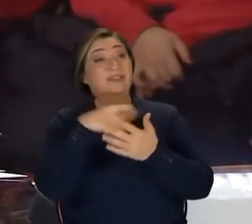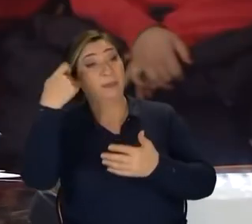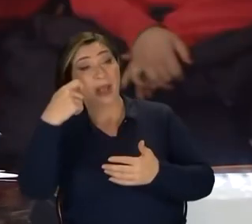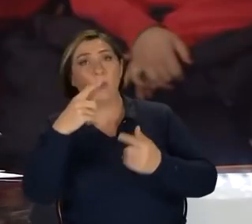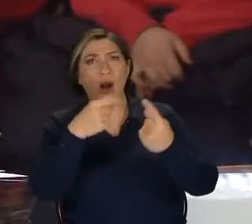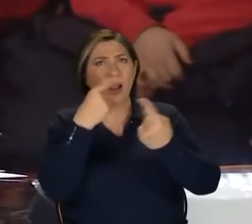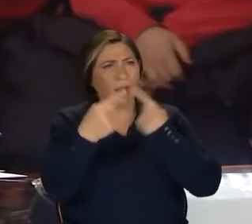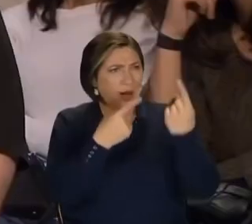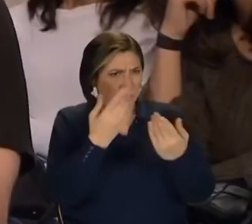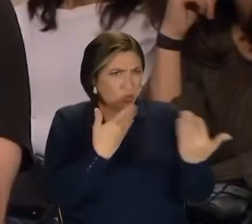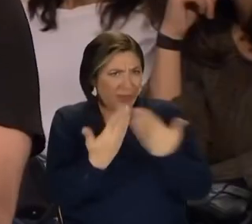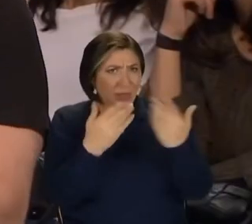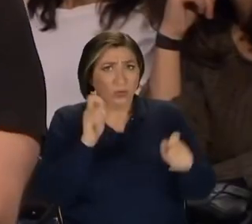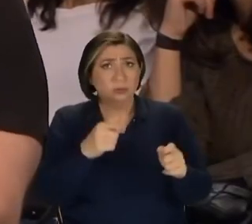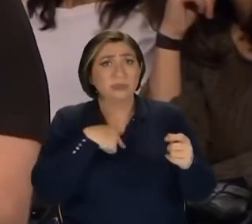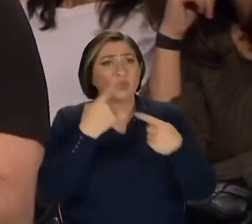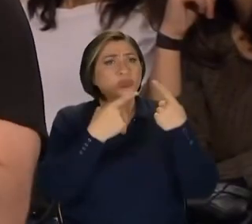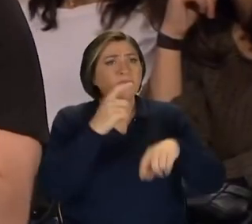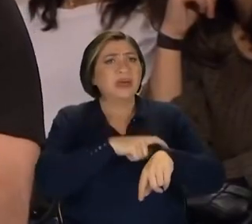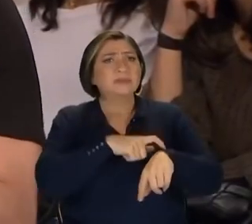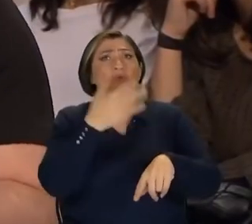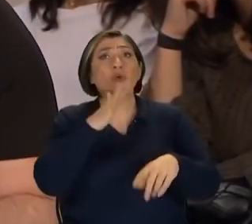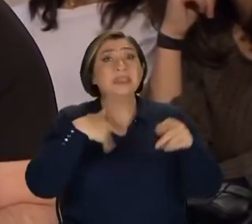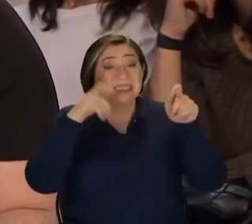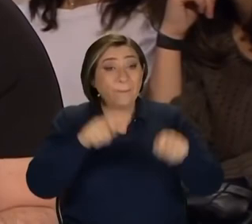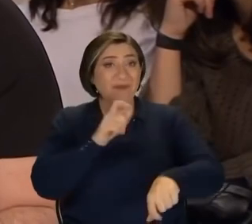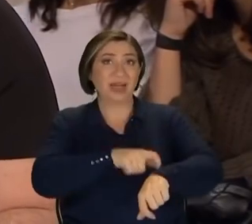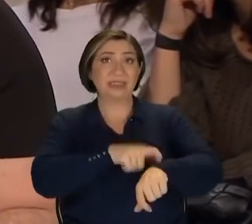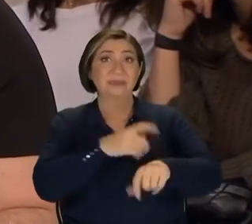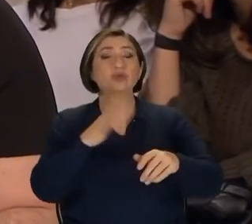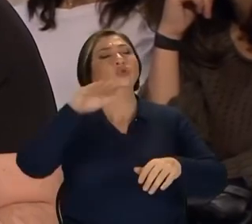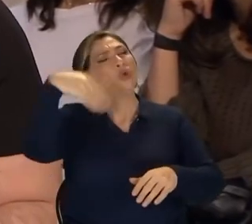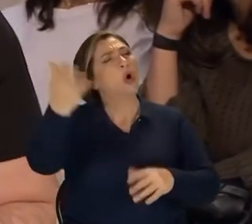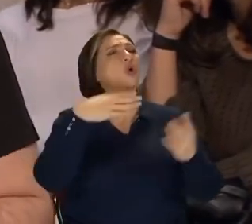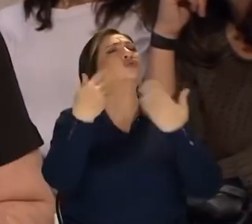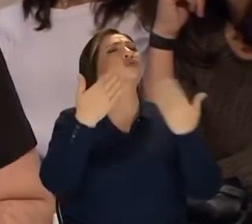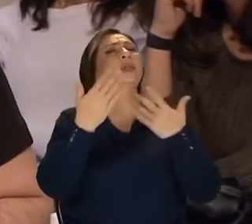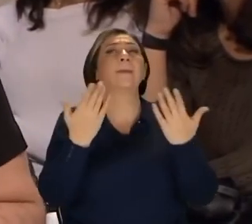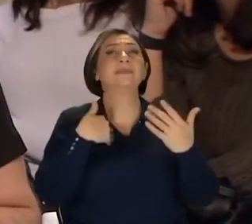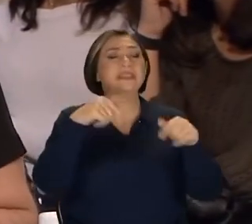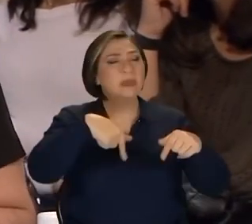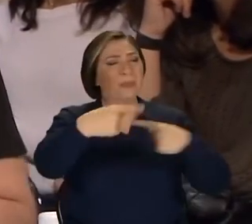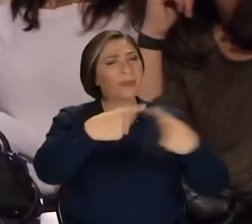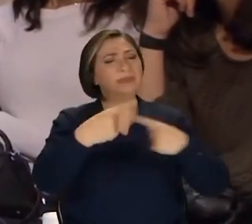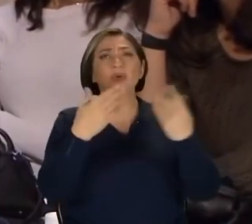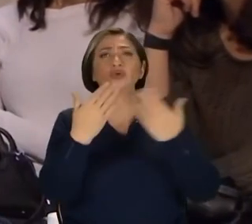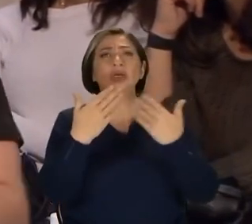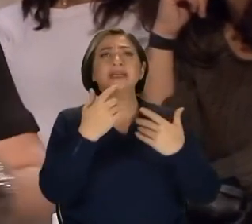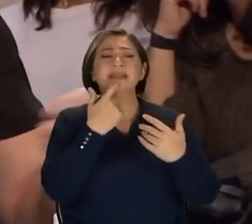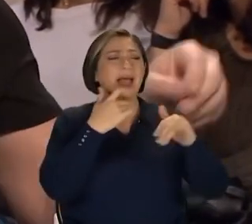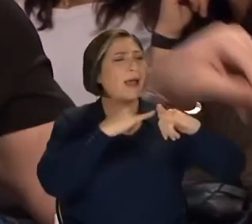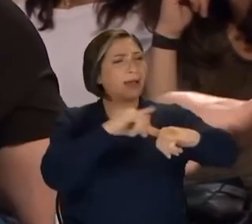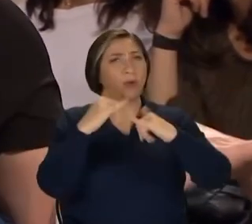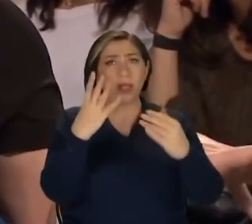falan diye konuşuyoruz ya. Şimdi bizim konuşacak vaktimiz yok ki, bizim yapma vaktimiz yani. Evet, sonra doğru. Konuşsunlar. Doğru, biz şimdi birbirimizi konuşuyoruz hep, akranlar.